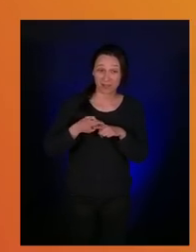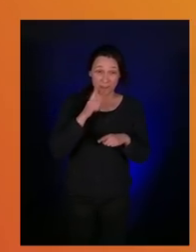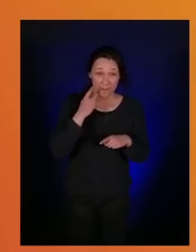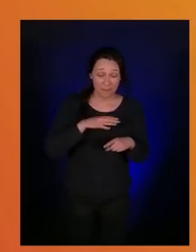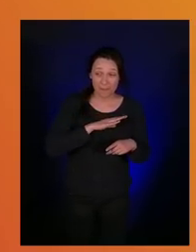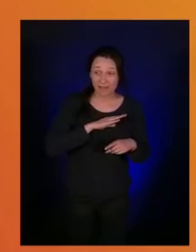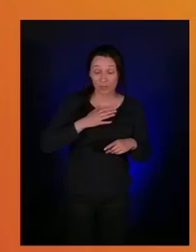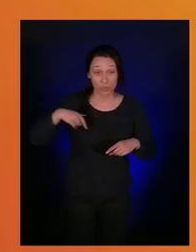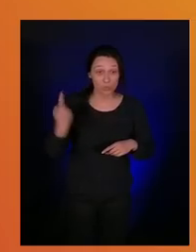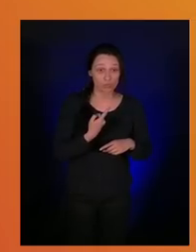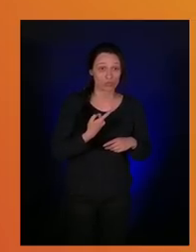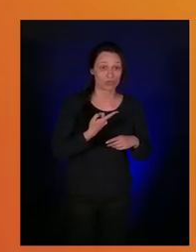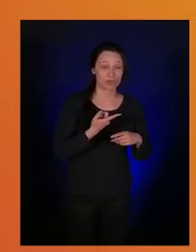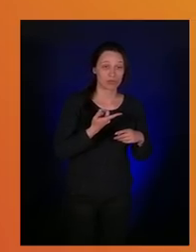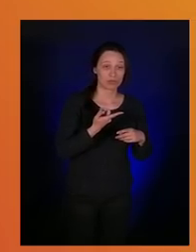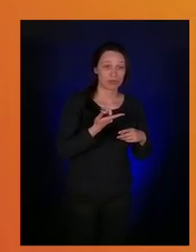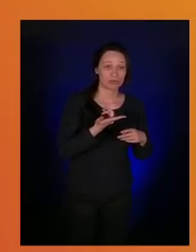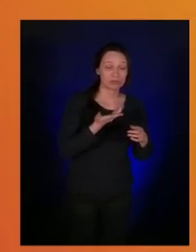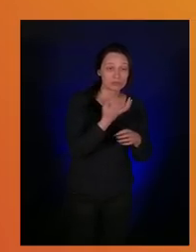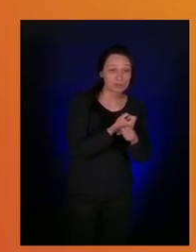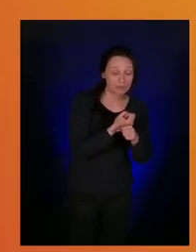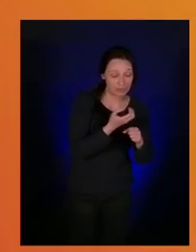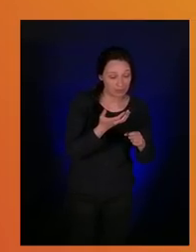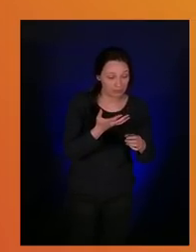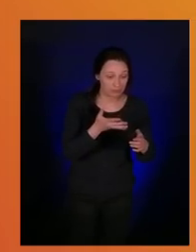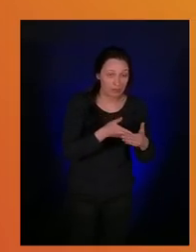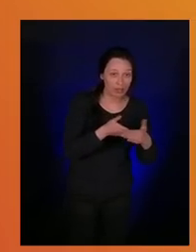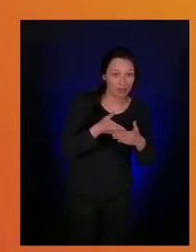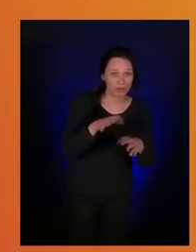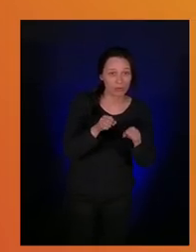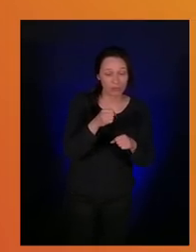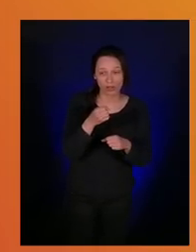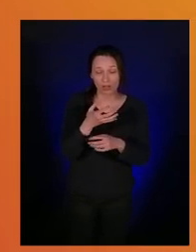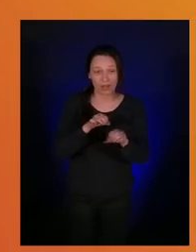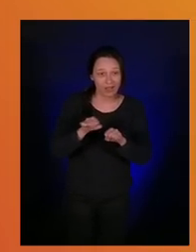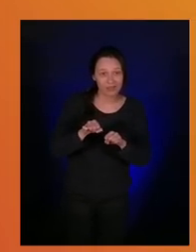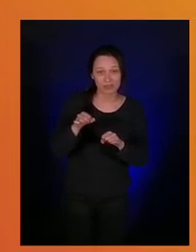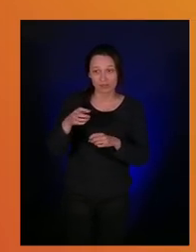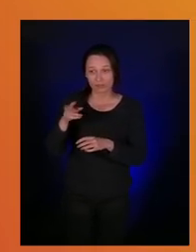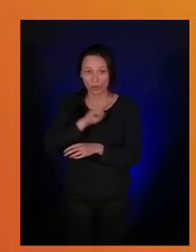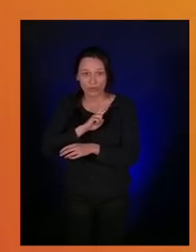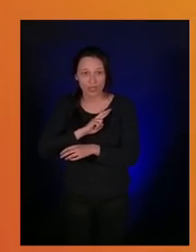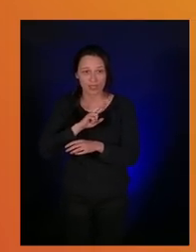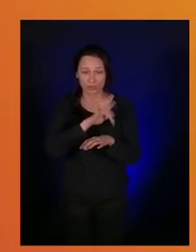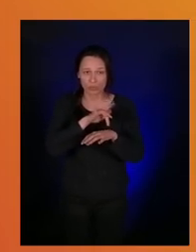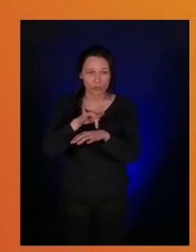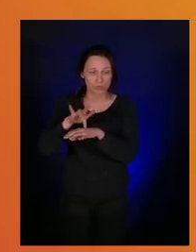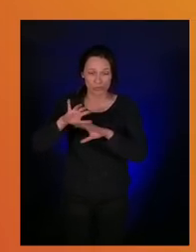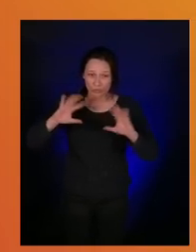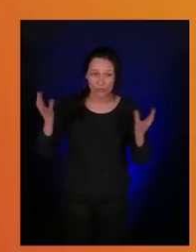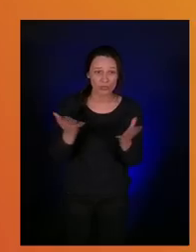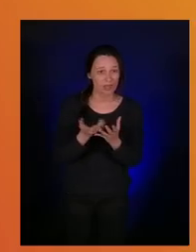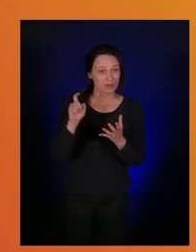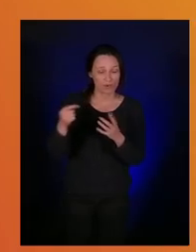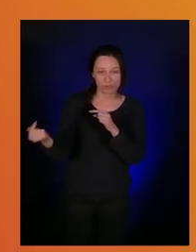Camarades privés d'emploi, chômeurs actifs et retraités, car c'est du travail que l'on traite. Et effectivement, la question doit se poser de